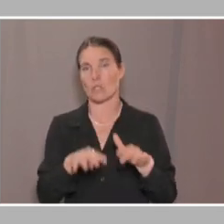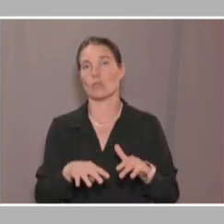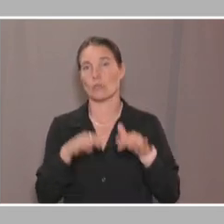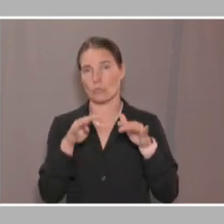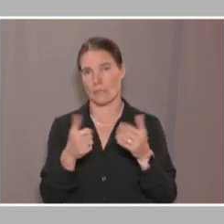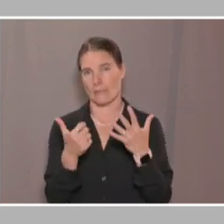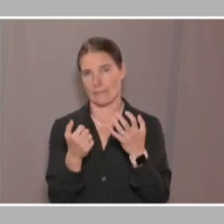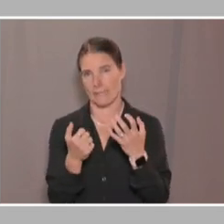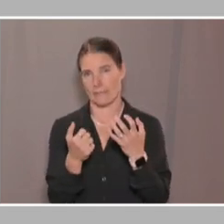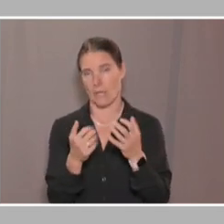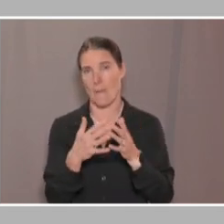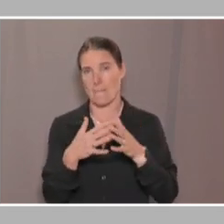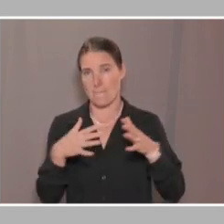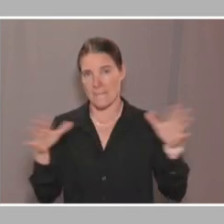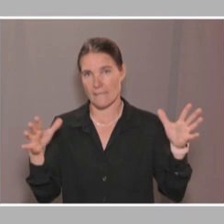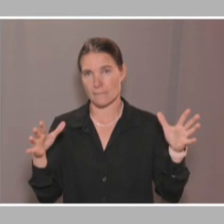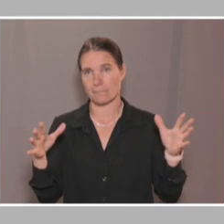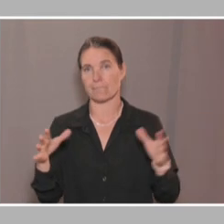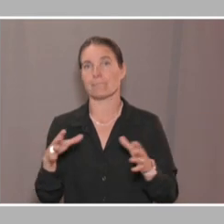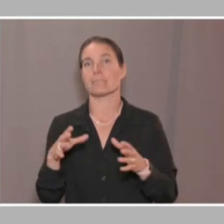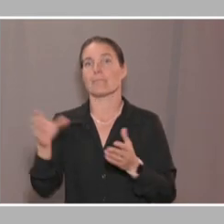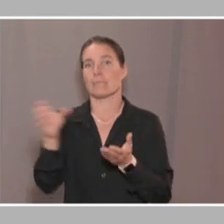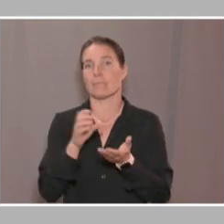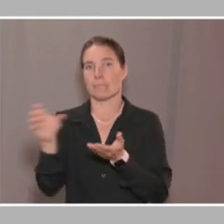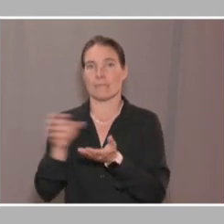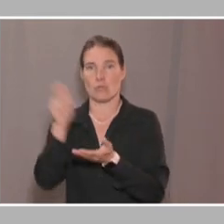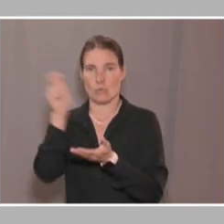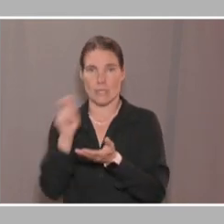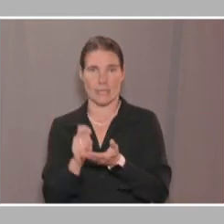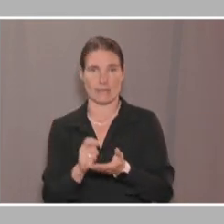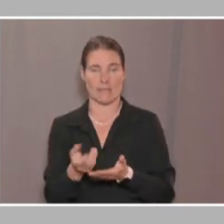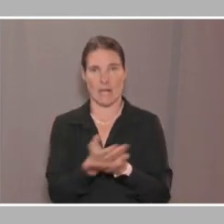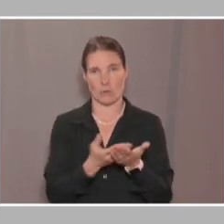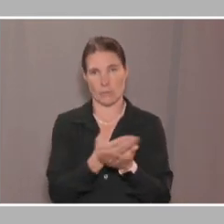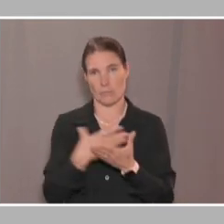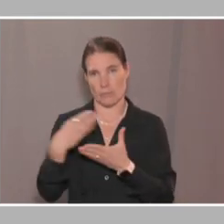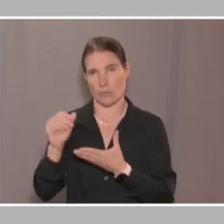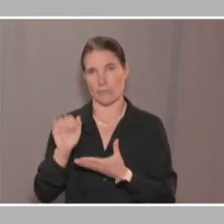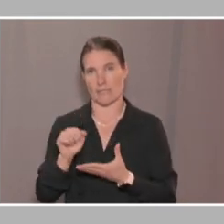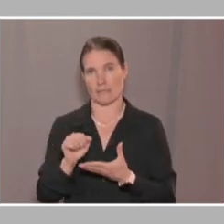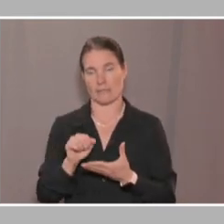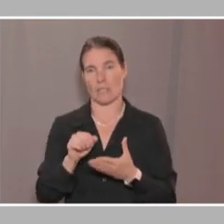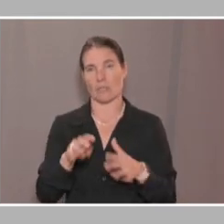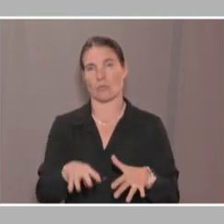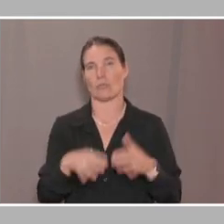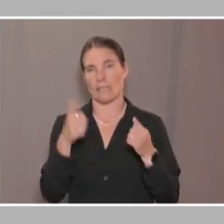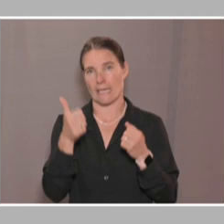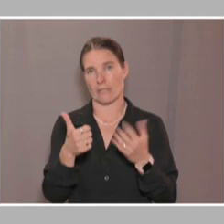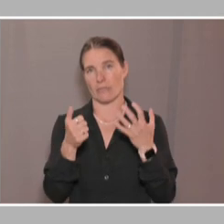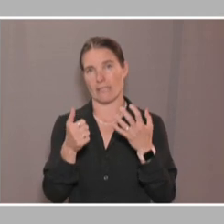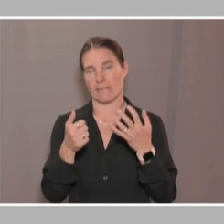1960 vermehrt Zulassungseinträge eingingen. Und dann kam 1961 der